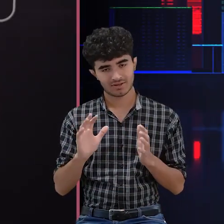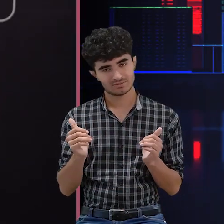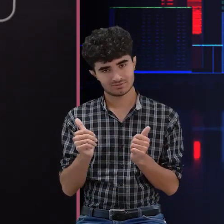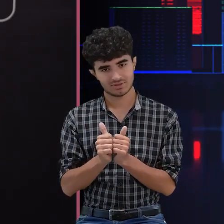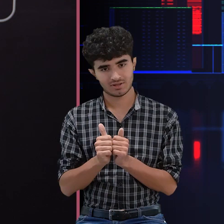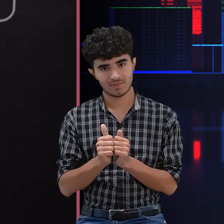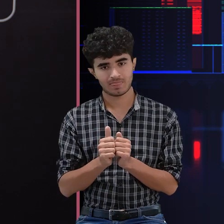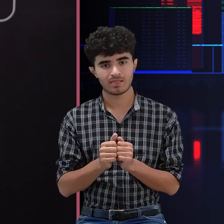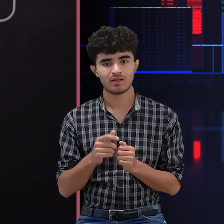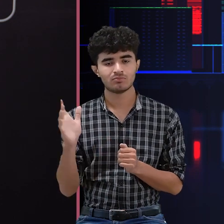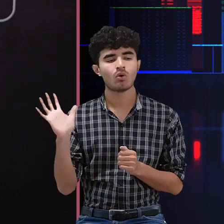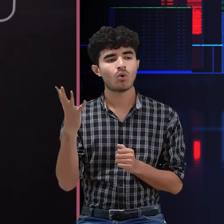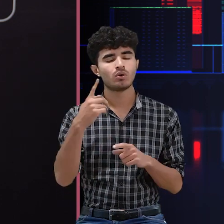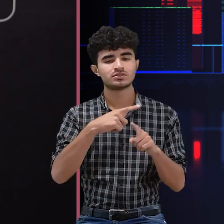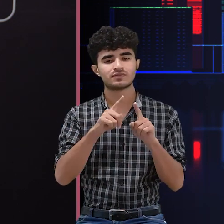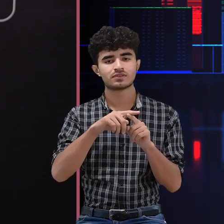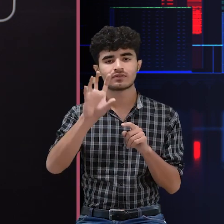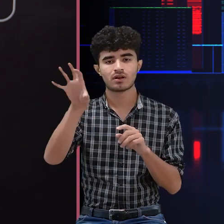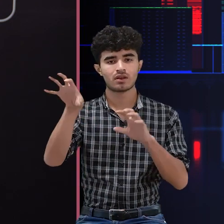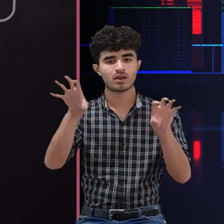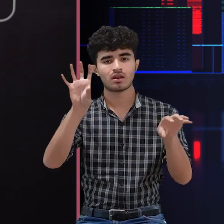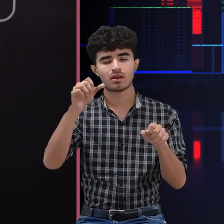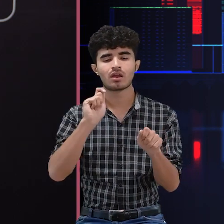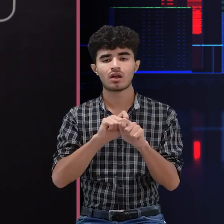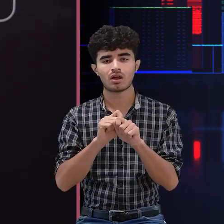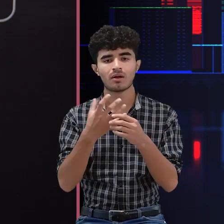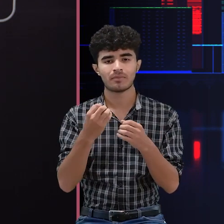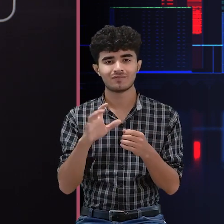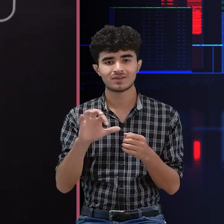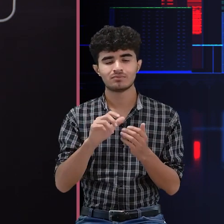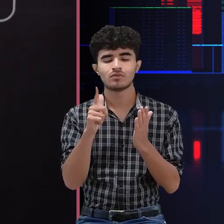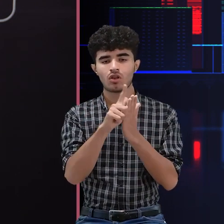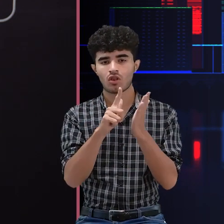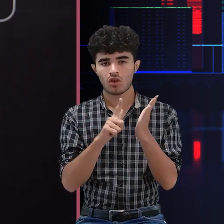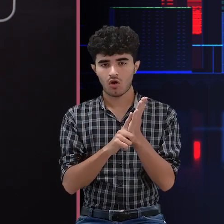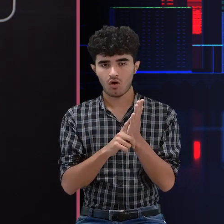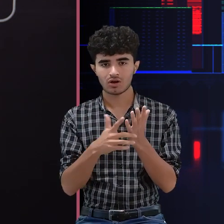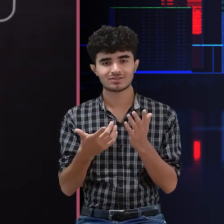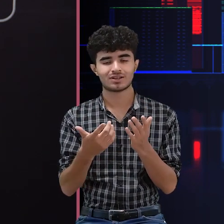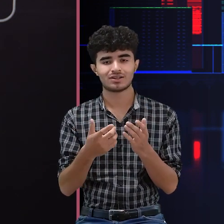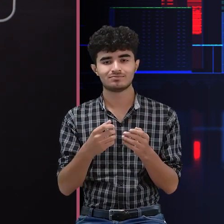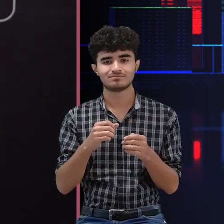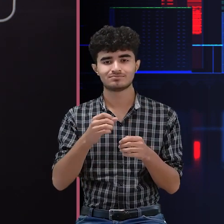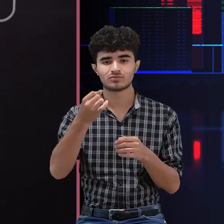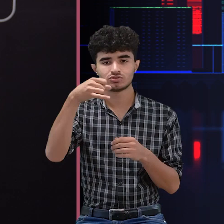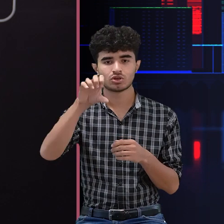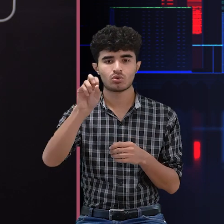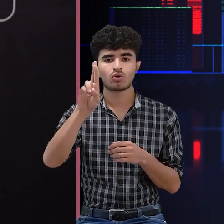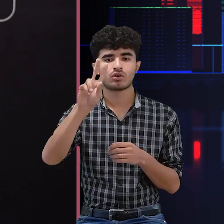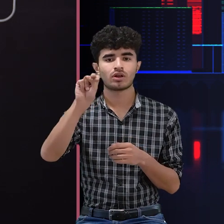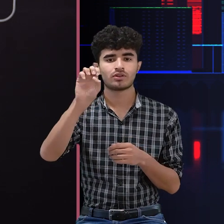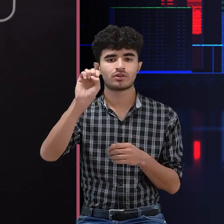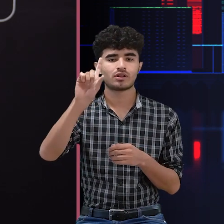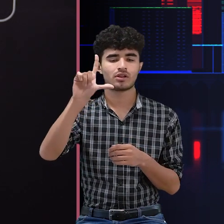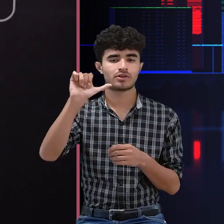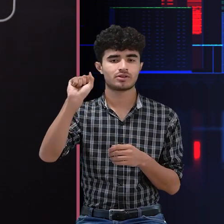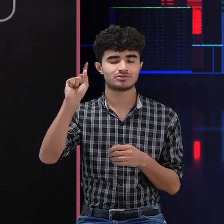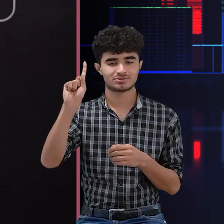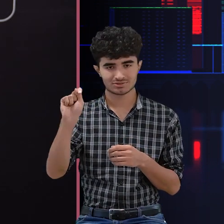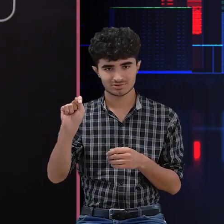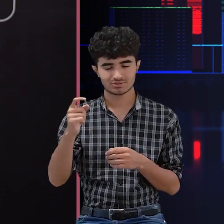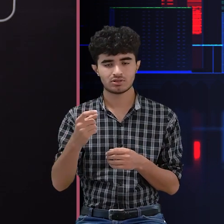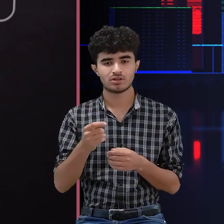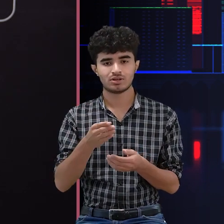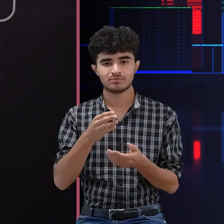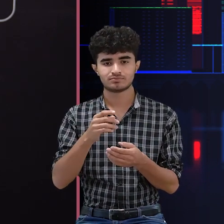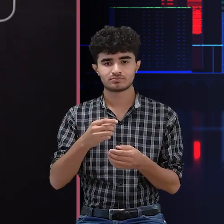کہ اور شعبوں میں کام کرتے ہیں، لائرز ہیں، جرنلسٹ ہیں، رائٹس